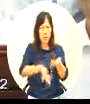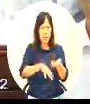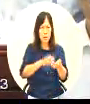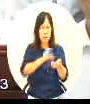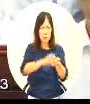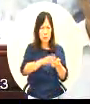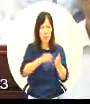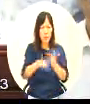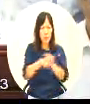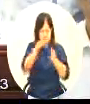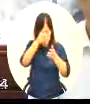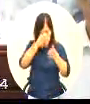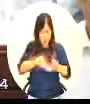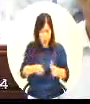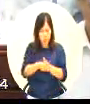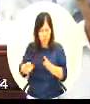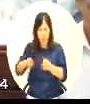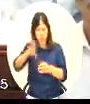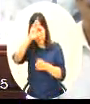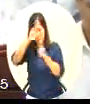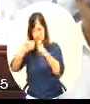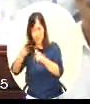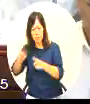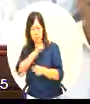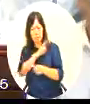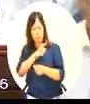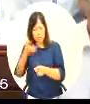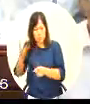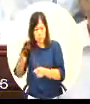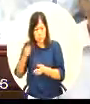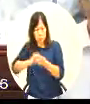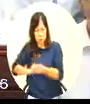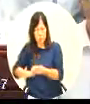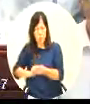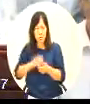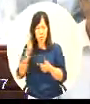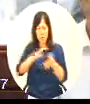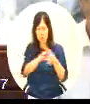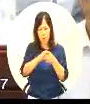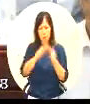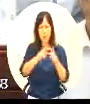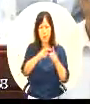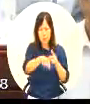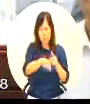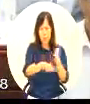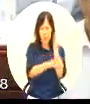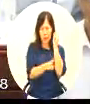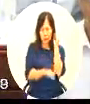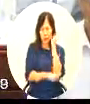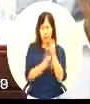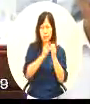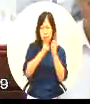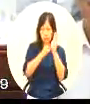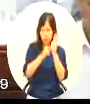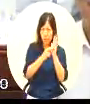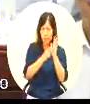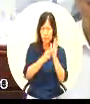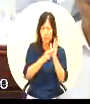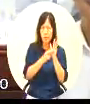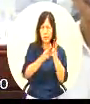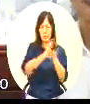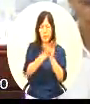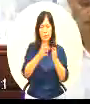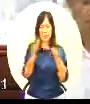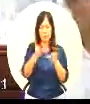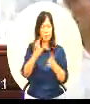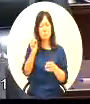他们更重视的是病人自主跟他的关系人的部分，所以在法治面来讲的话，那应该是成为一个问题。 谢谢局长。